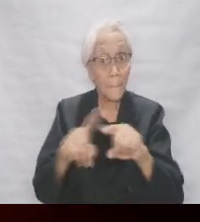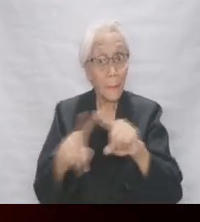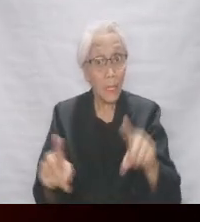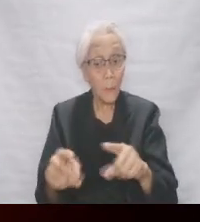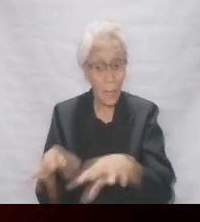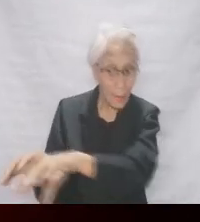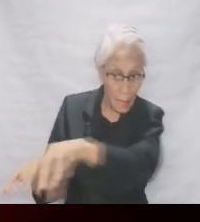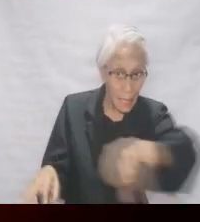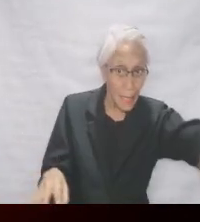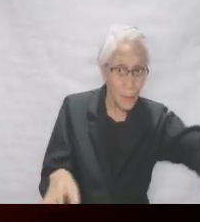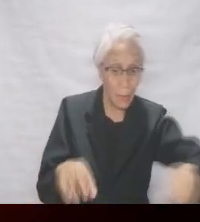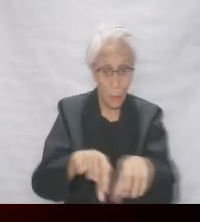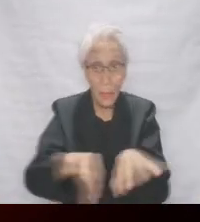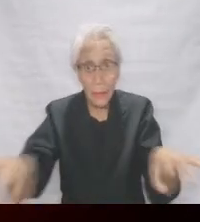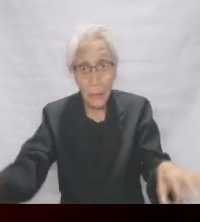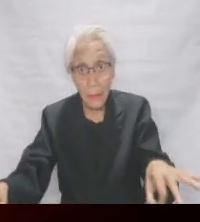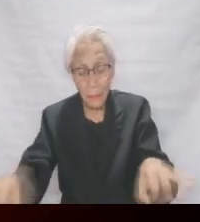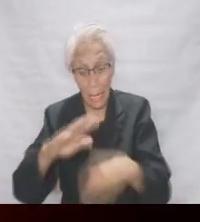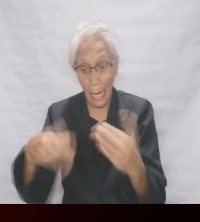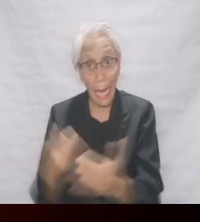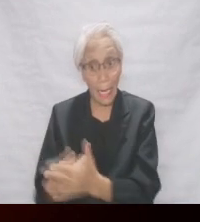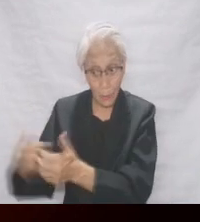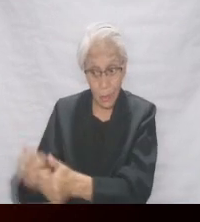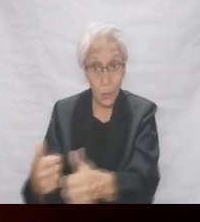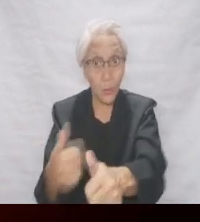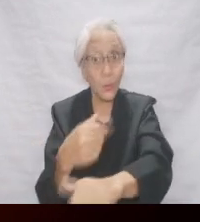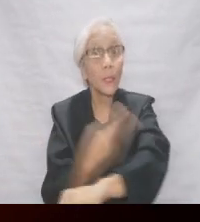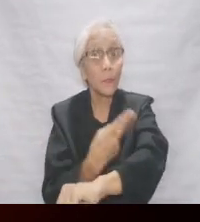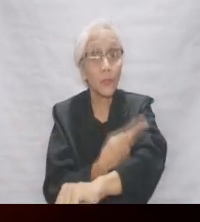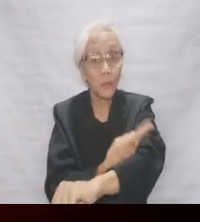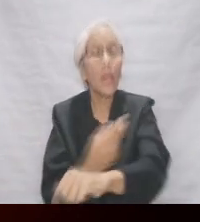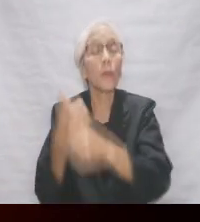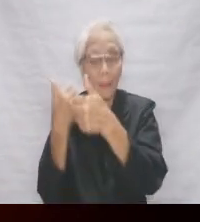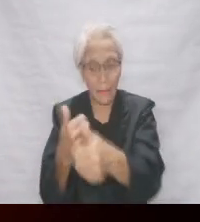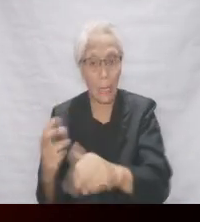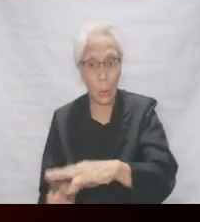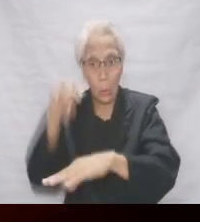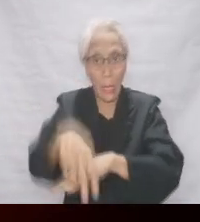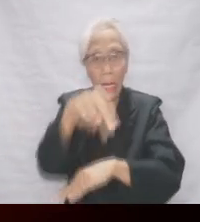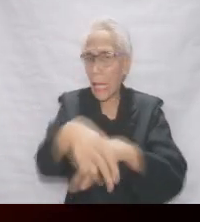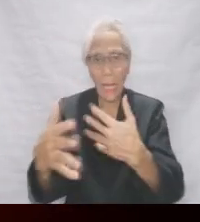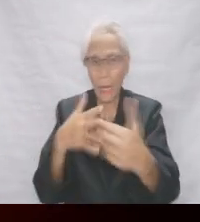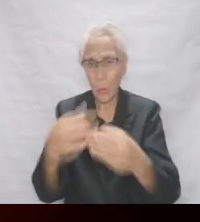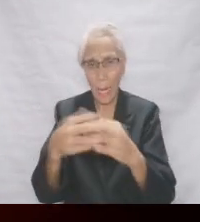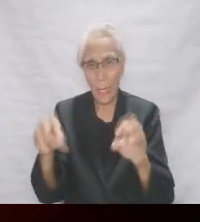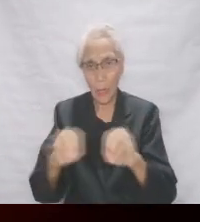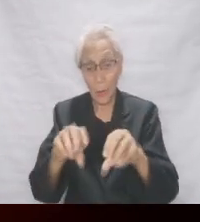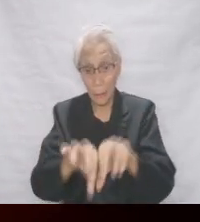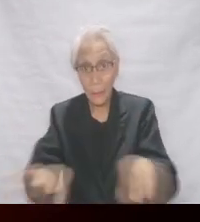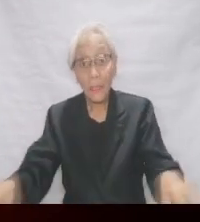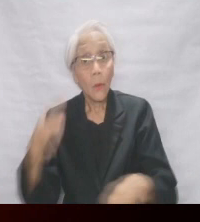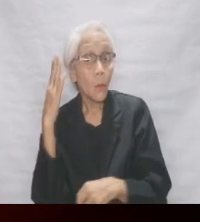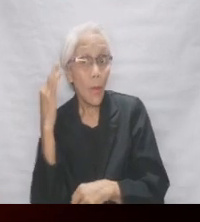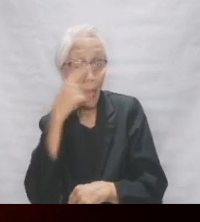yan, lahat ng mga kasunod na tupa magsisitalon pa rin daw kahit wala na yung patpat, ha? Kasi gumagaya lang